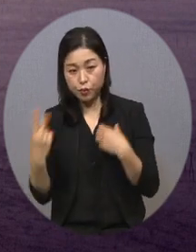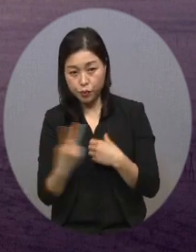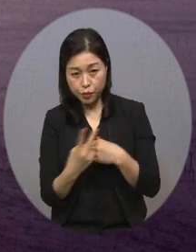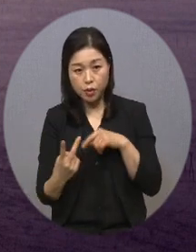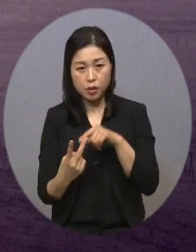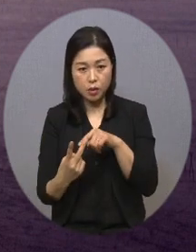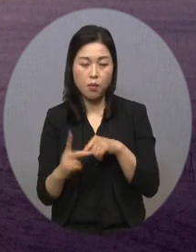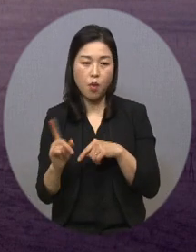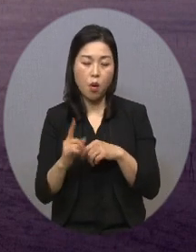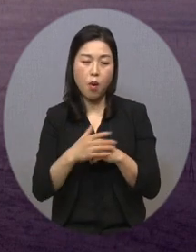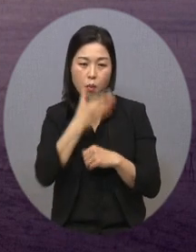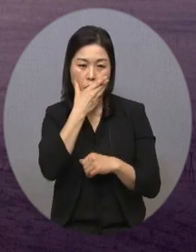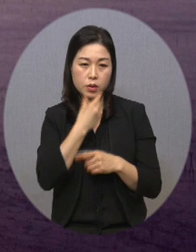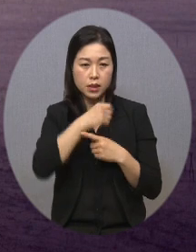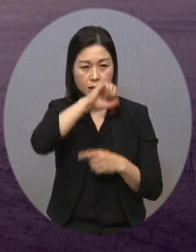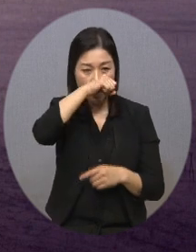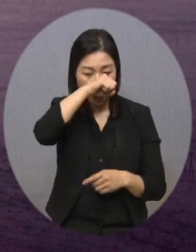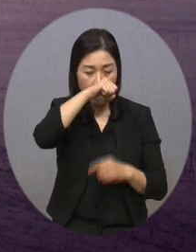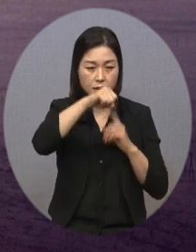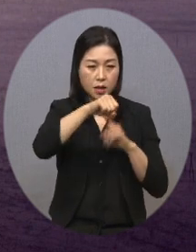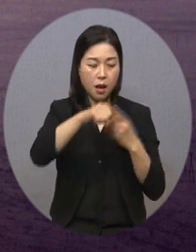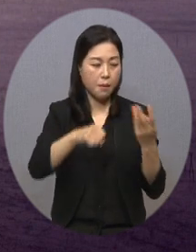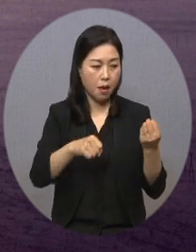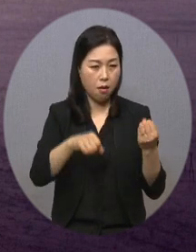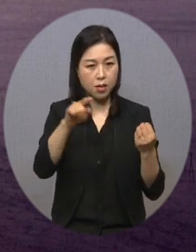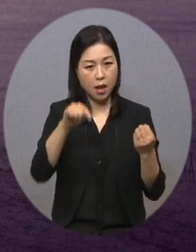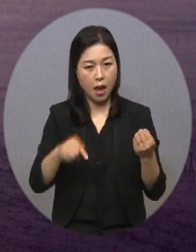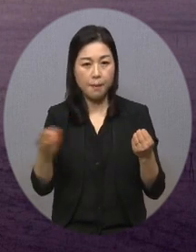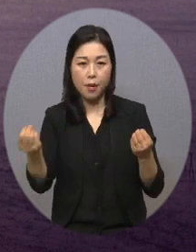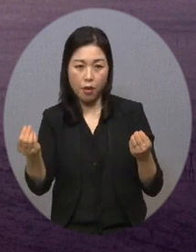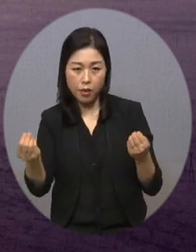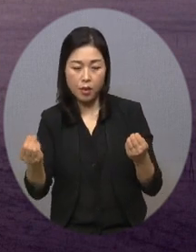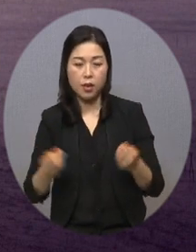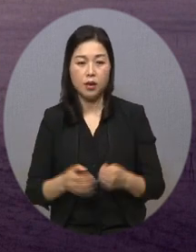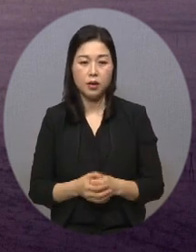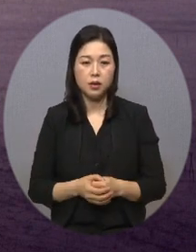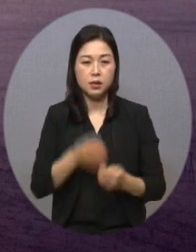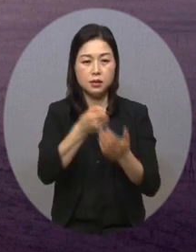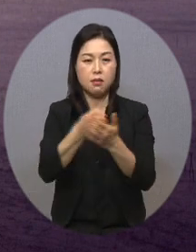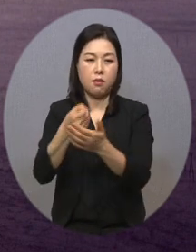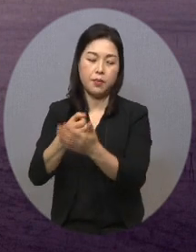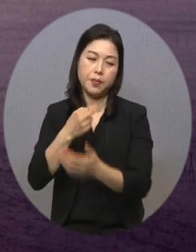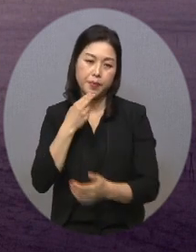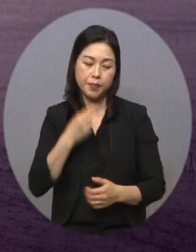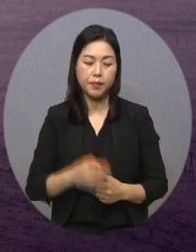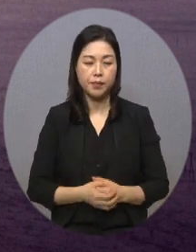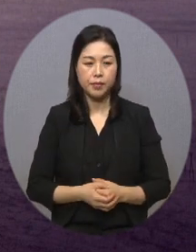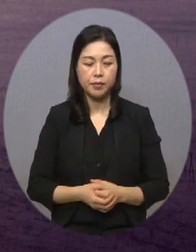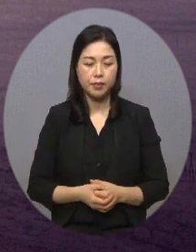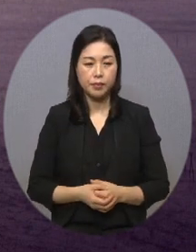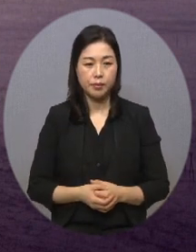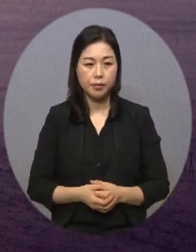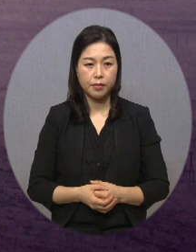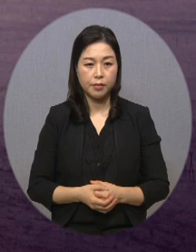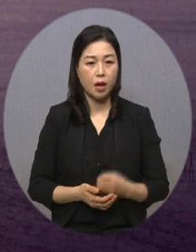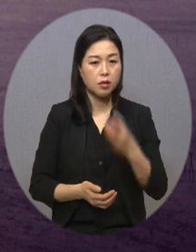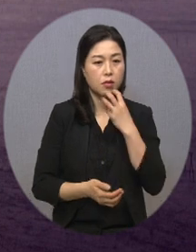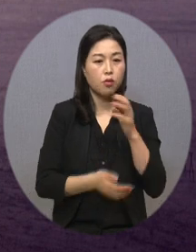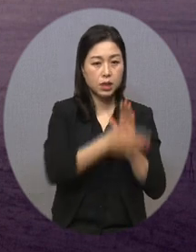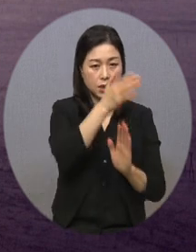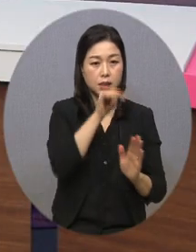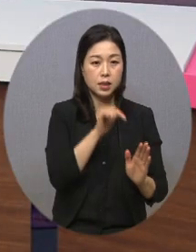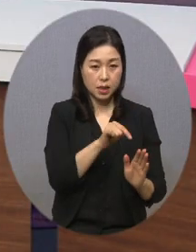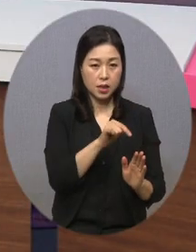사실은 복지 재원을 몇 대 몇으로 할 것이냐 이게 정해지지 않았습니다. 서울시를